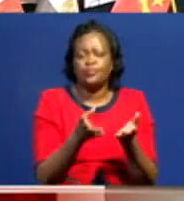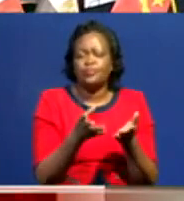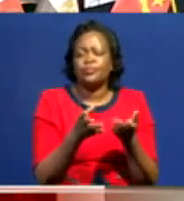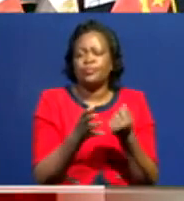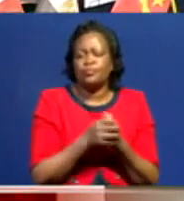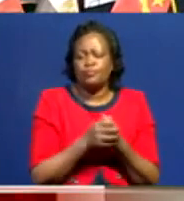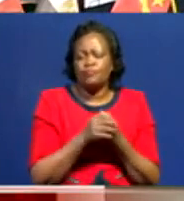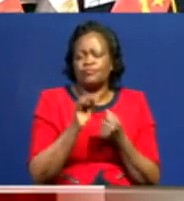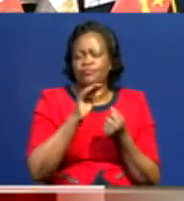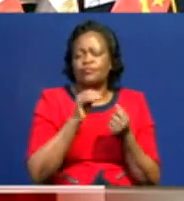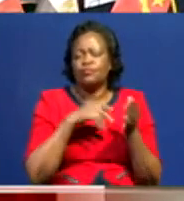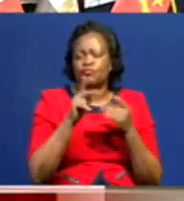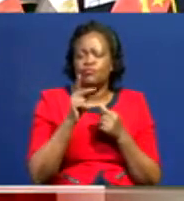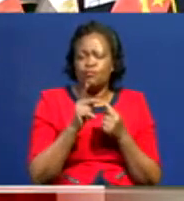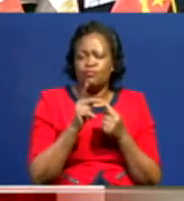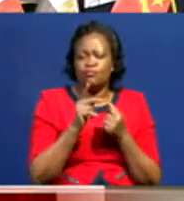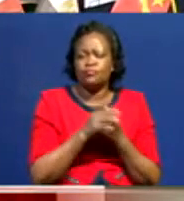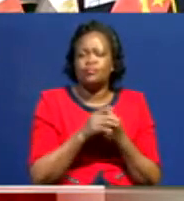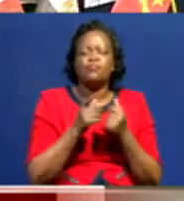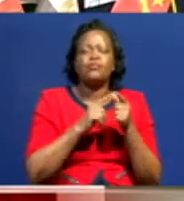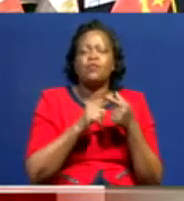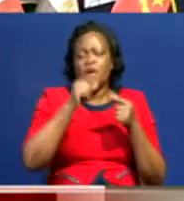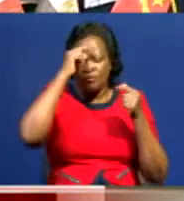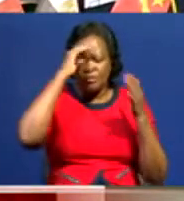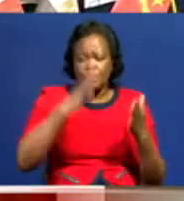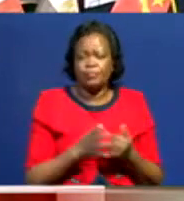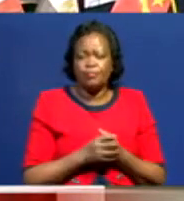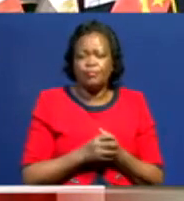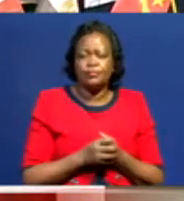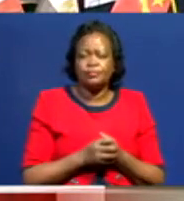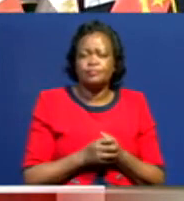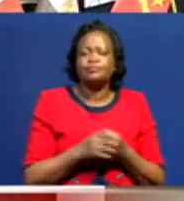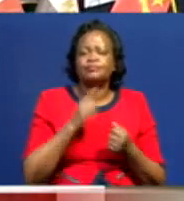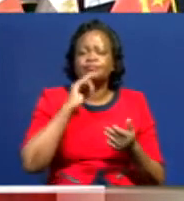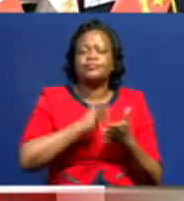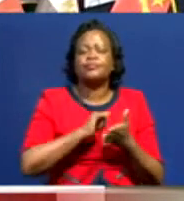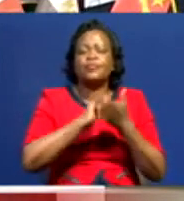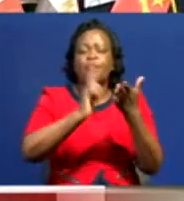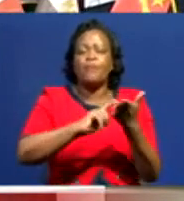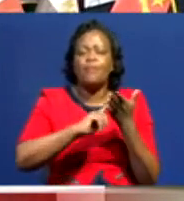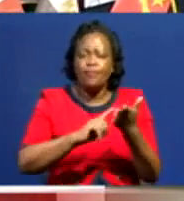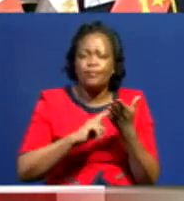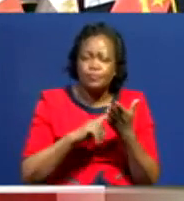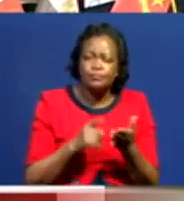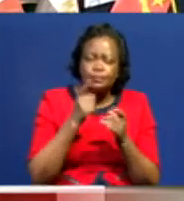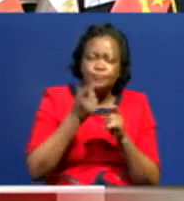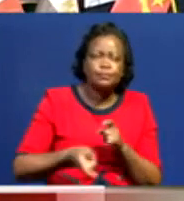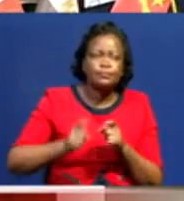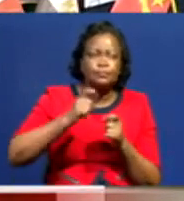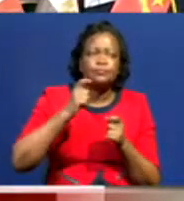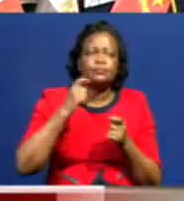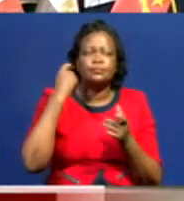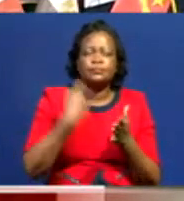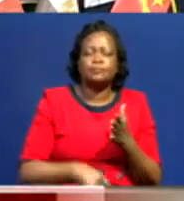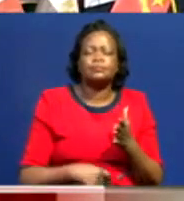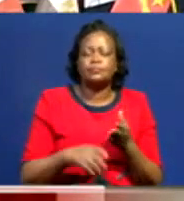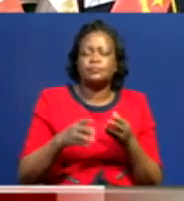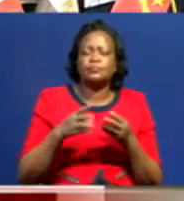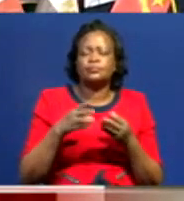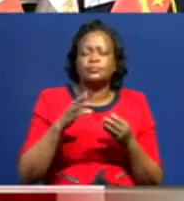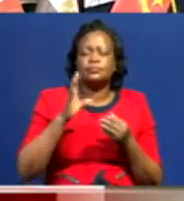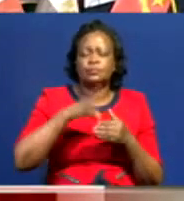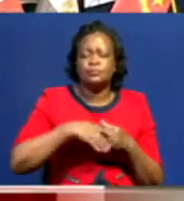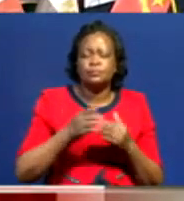vya kuchambua pamba. Gavana wa Busia Dr. Paul Otoma amesema mazungumzo ya kuongeza bei ya pamba yanaendelea na